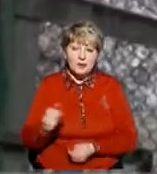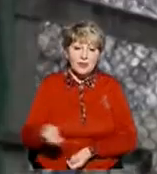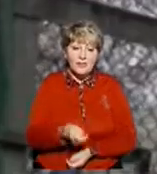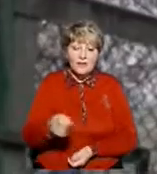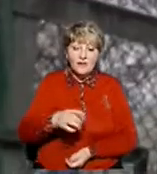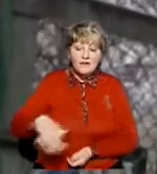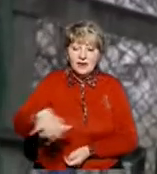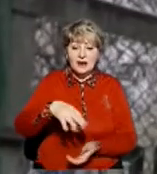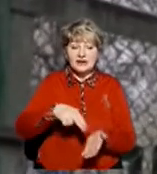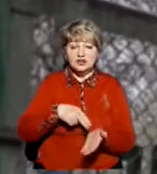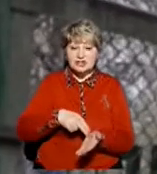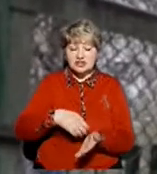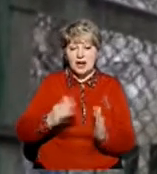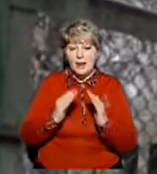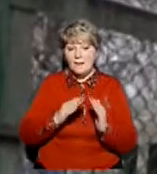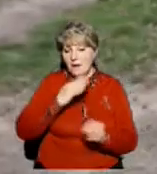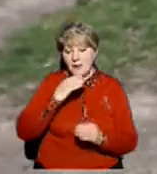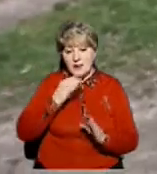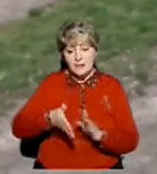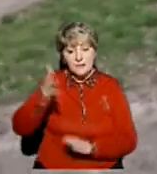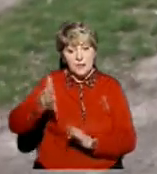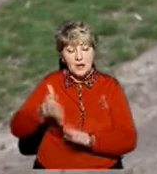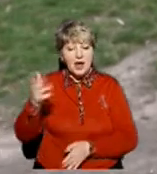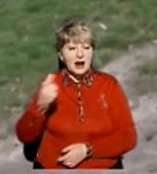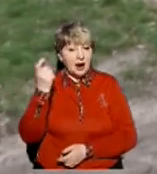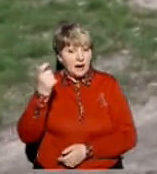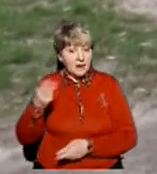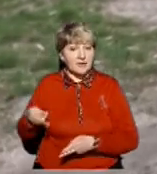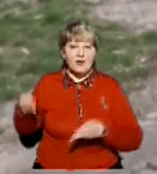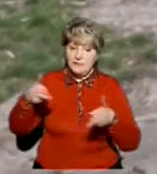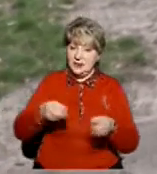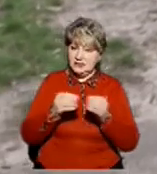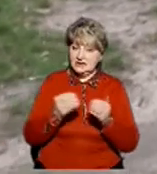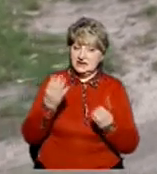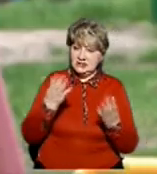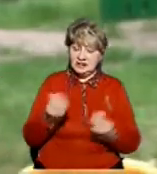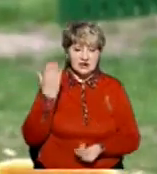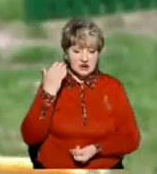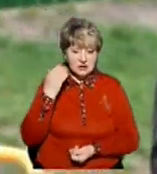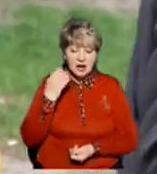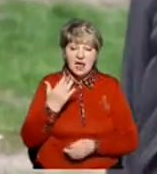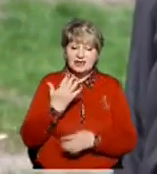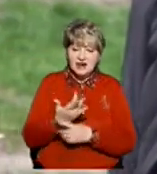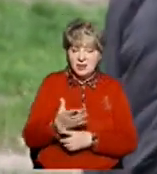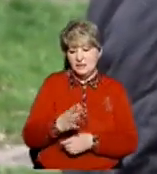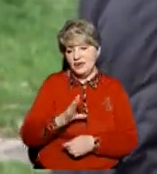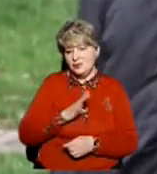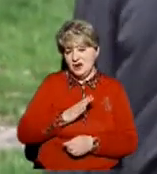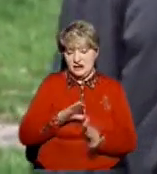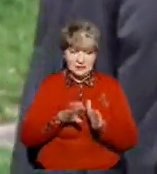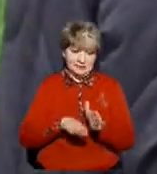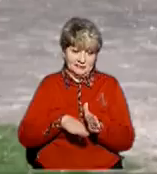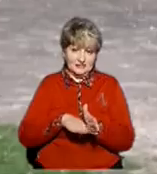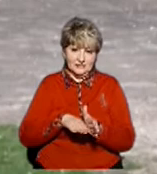«Глорі» у дворі черкаської багатоповерхівки. З Харкова вони приїхали 10 днів тому. Вимоги до помешкання мали мінімальні, розповідає